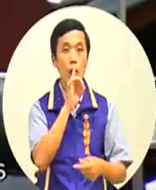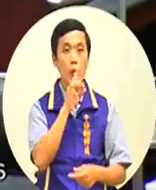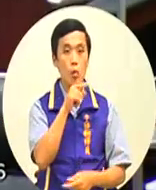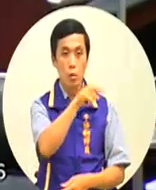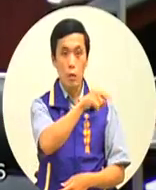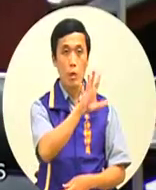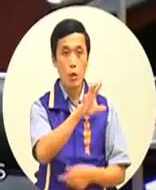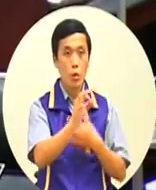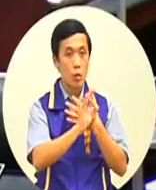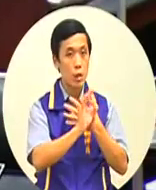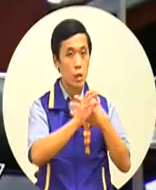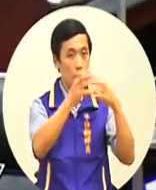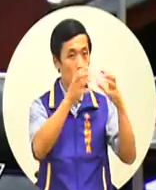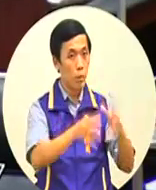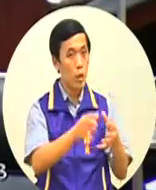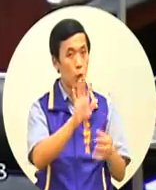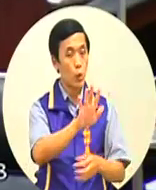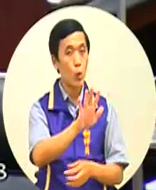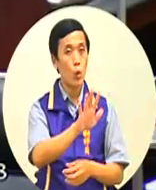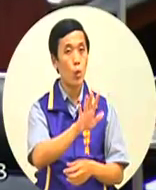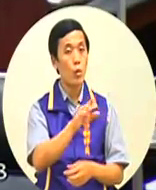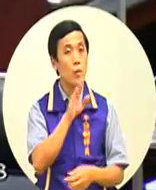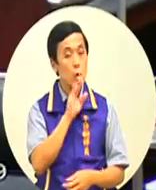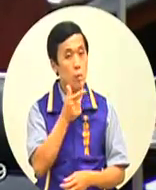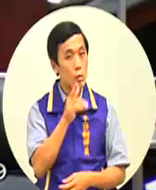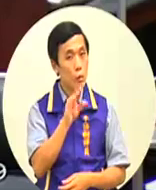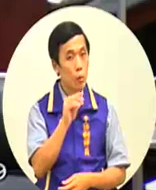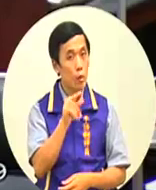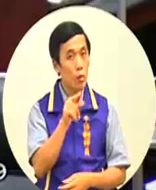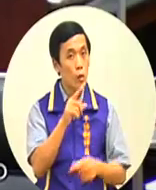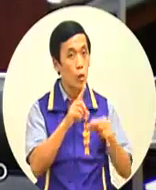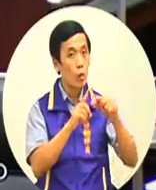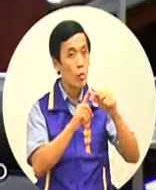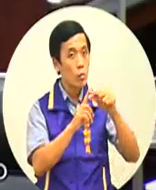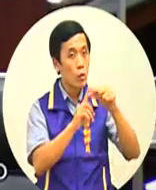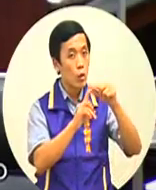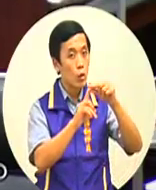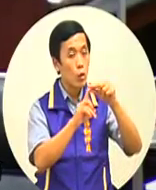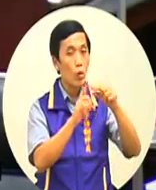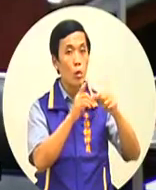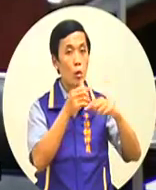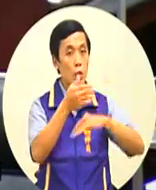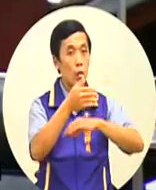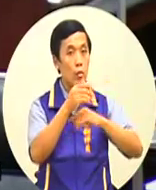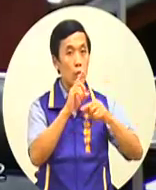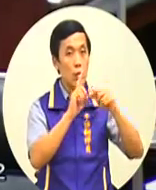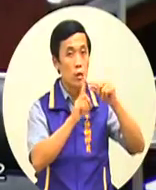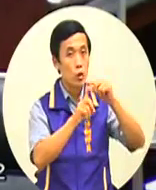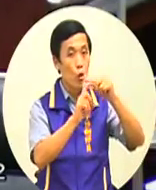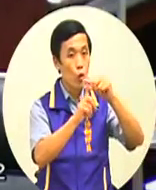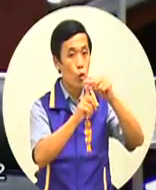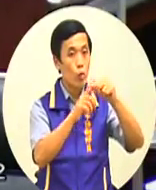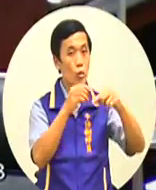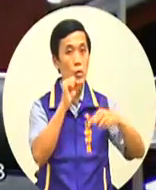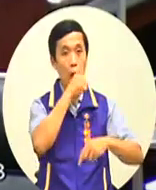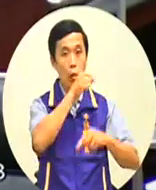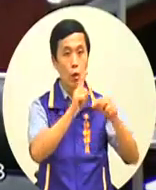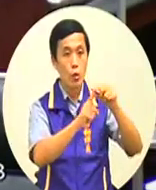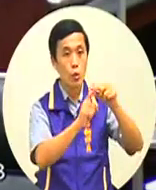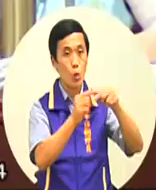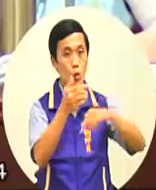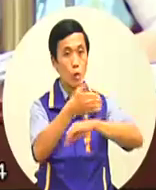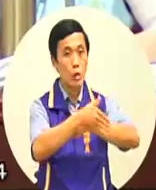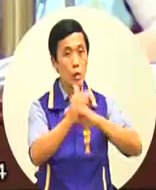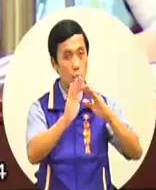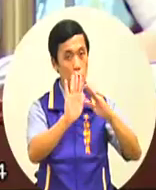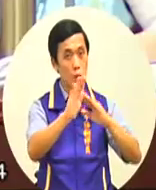试办，是不是有？中部有一个县市有试办，但试办不成功。 应该嘛是